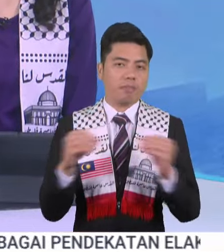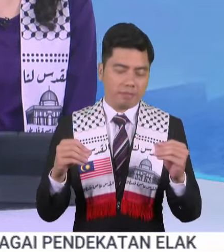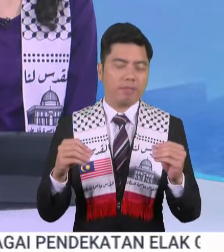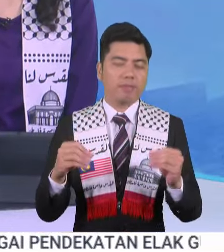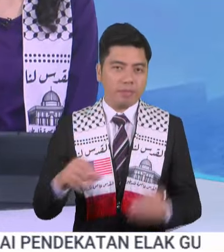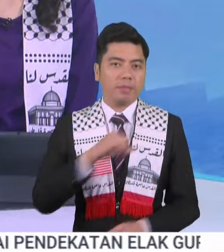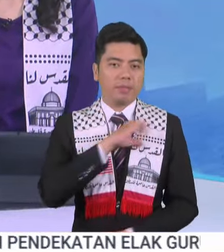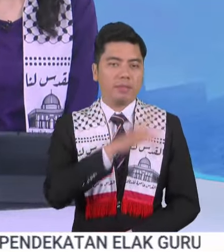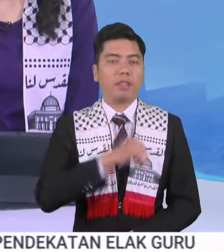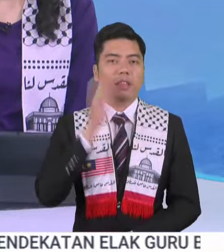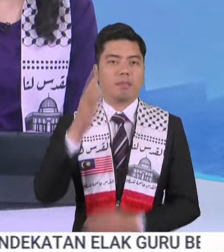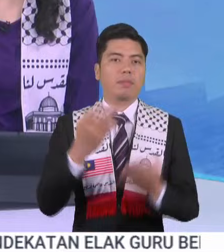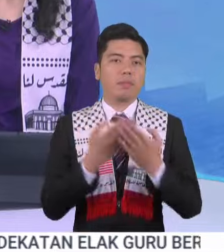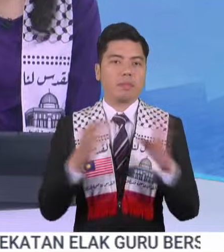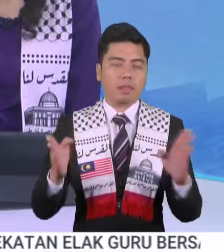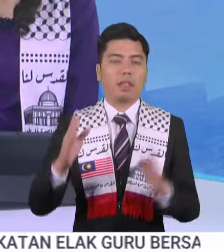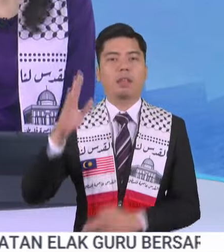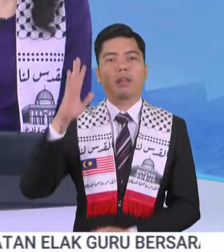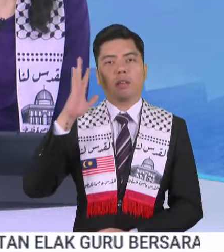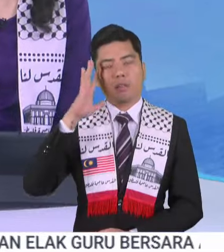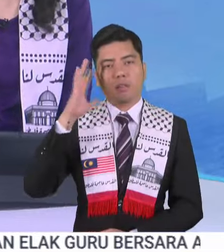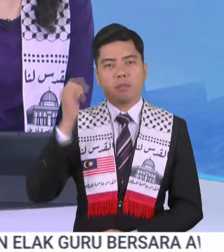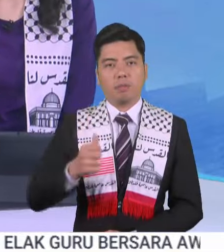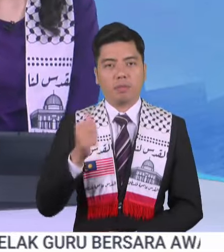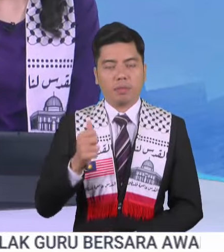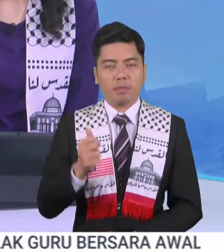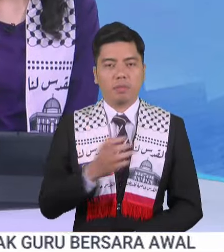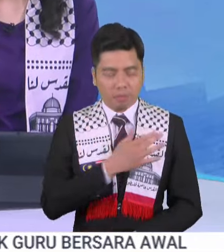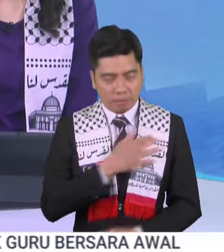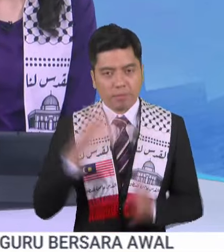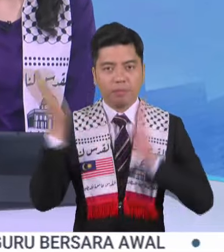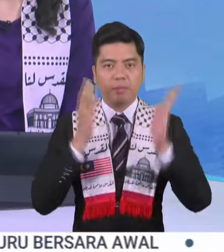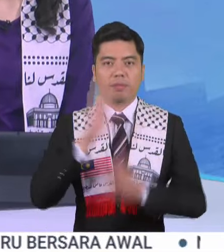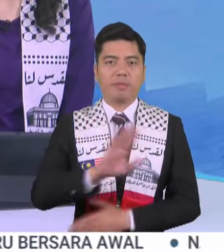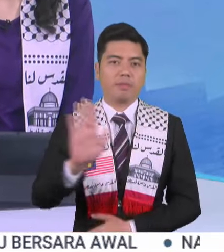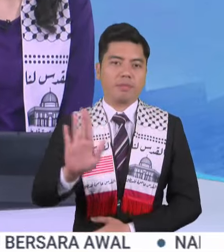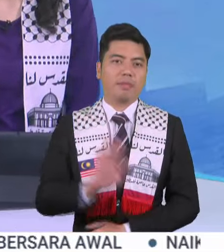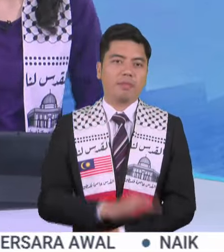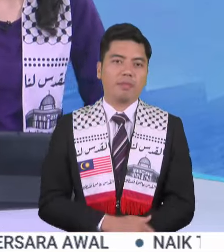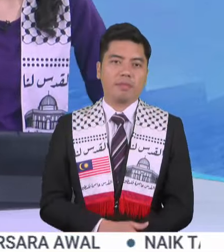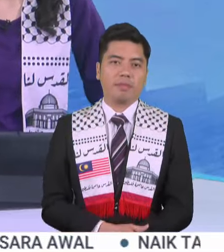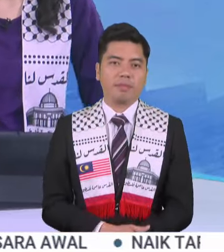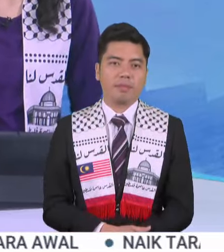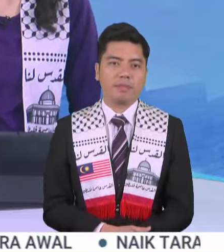Kesegara. Palestin pasti merdeka. Dengan itu, assalamualaikum dan salam di Simadani.